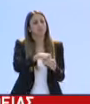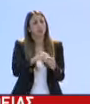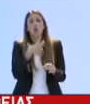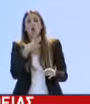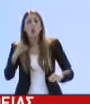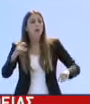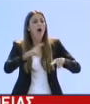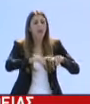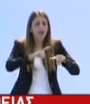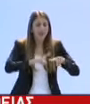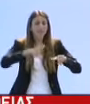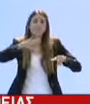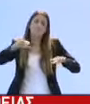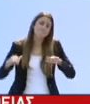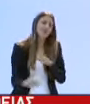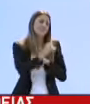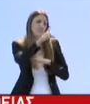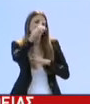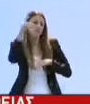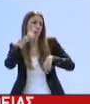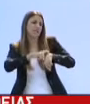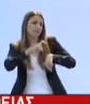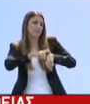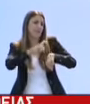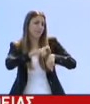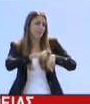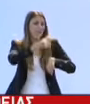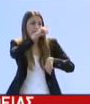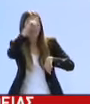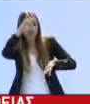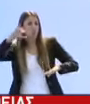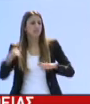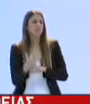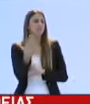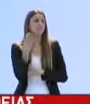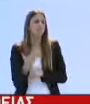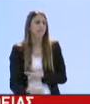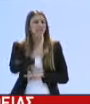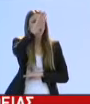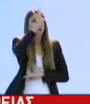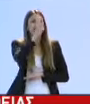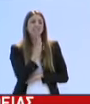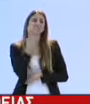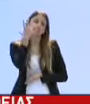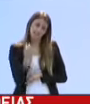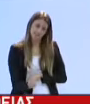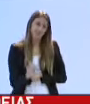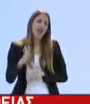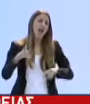μας έχει περάσει από πολύ πιο δύσκολες, από πολύ πιο μεγάλες κρίσεις.